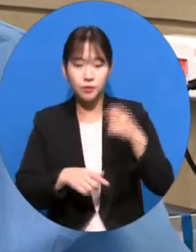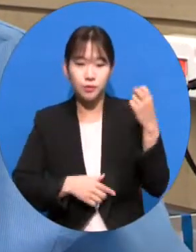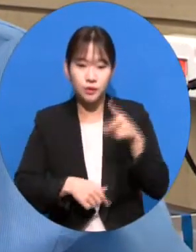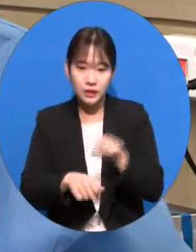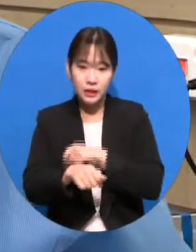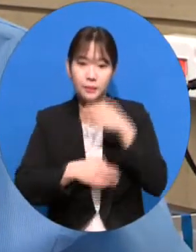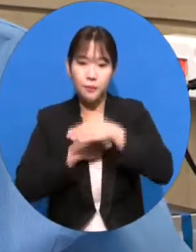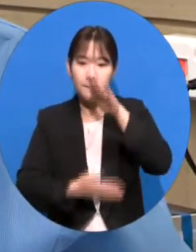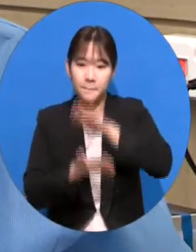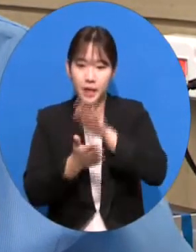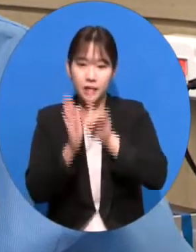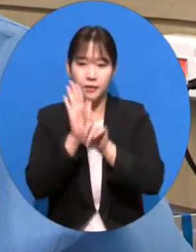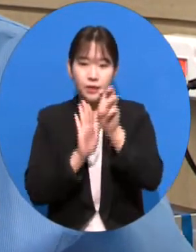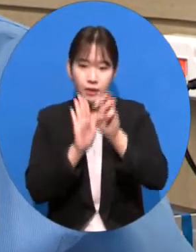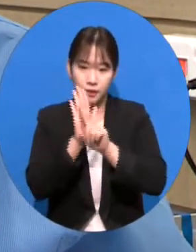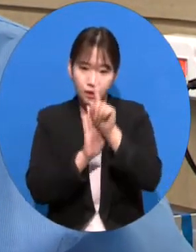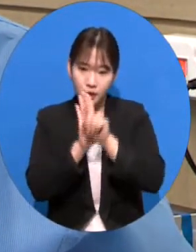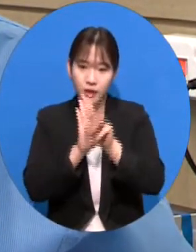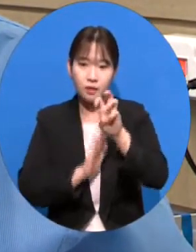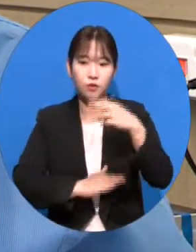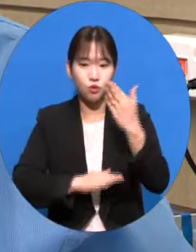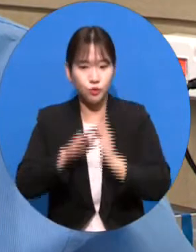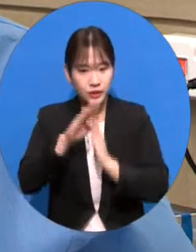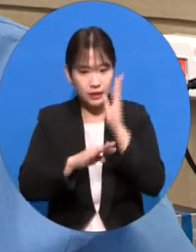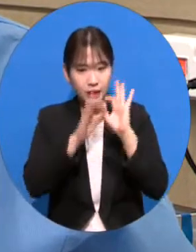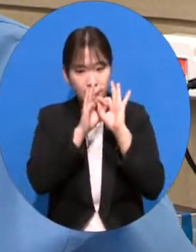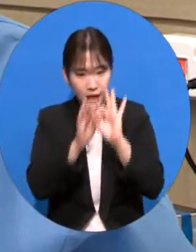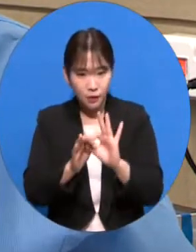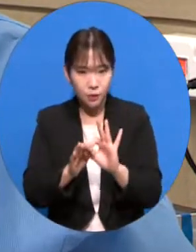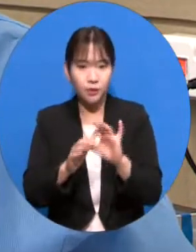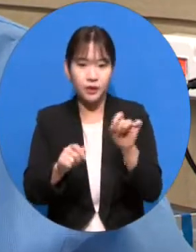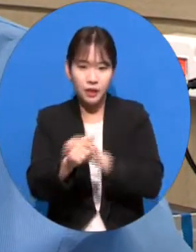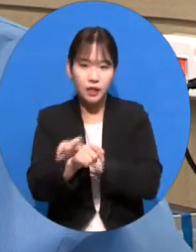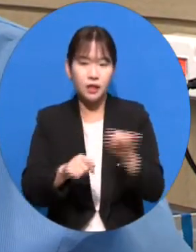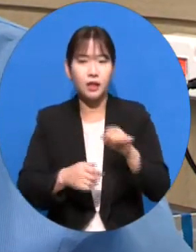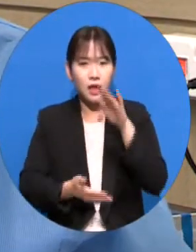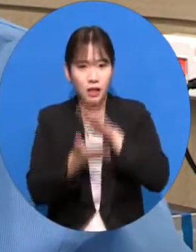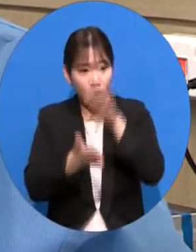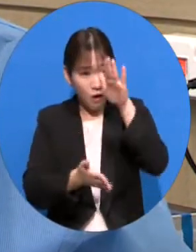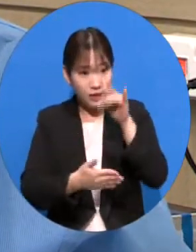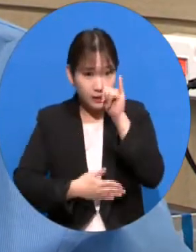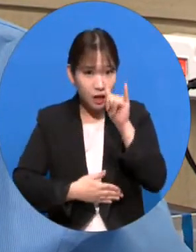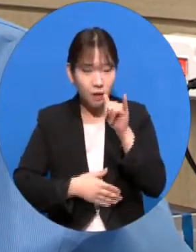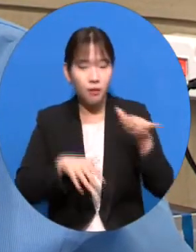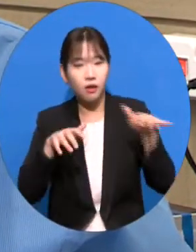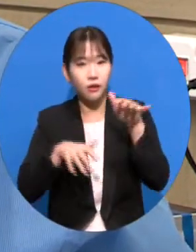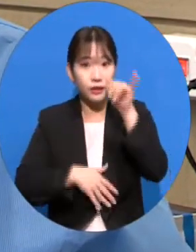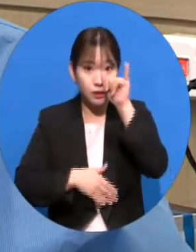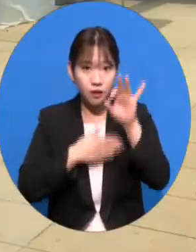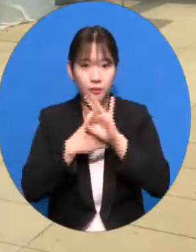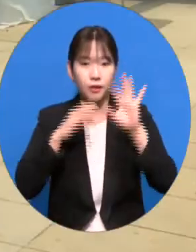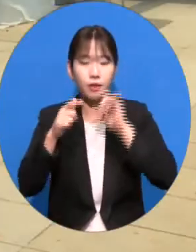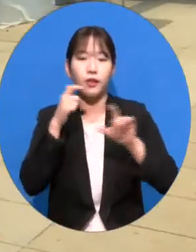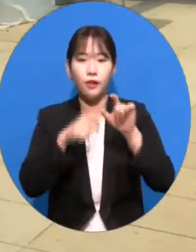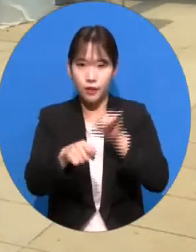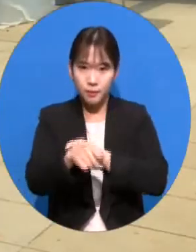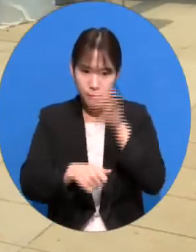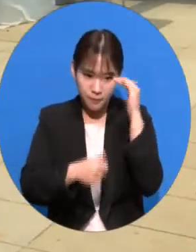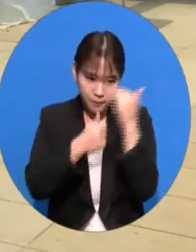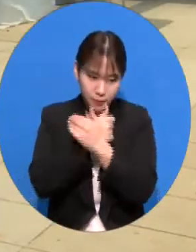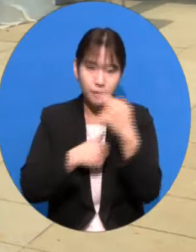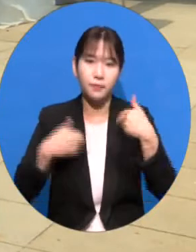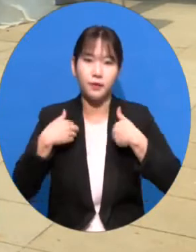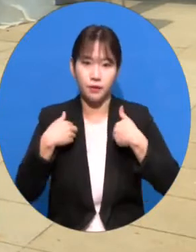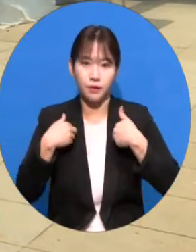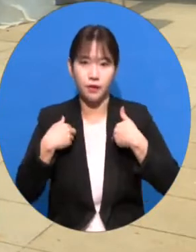체온은 39도 이상 열이 고열로 지속된다든지 특히나 열성 경련 그런 과거력이 있는 아이들은 좀 주의 깊게 봐야 되고요. 이달 들어